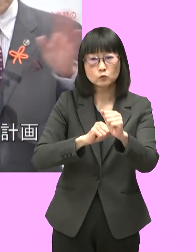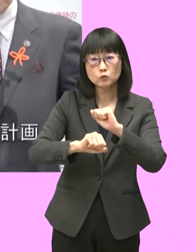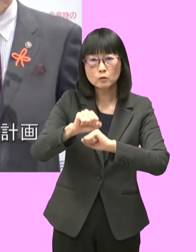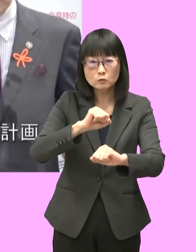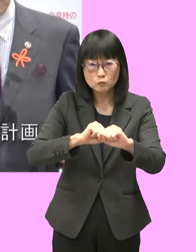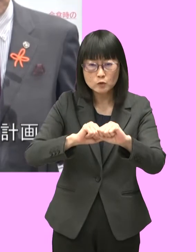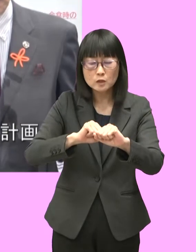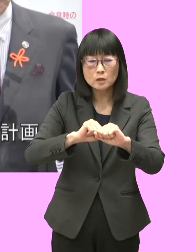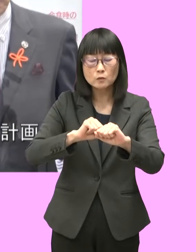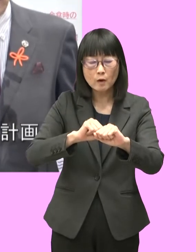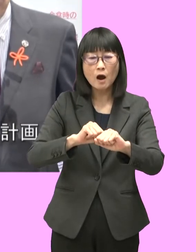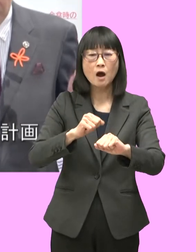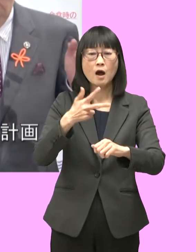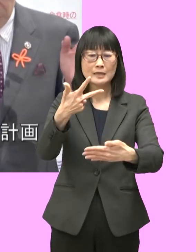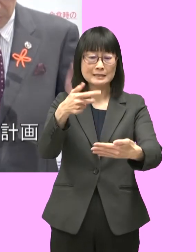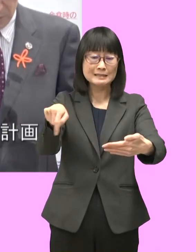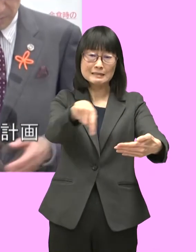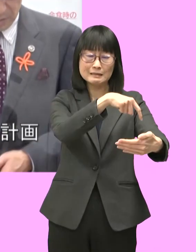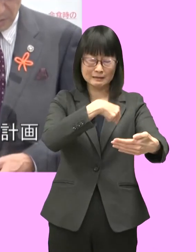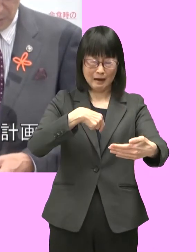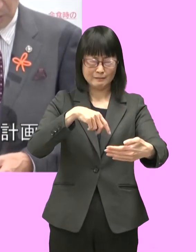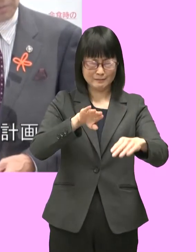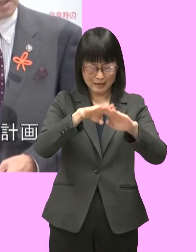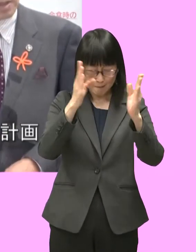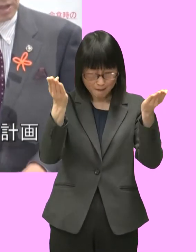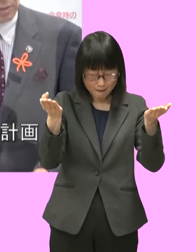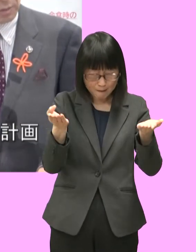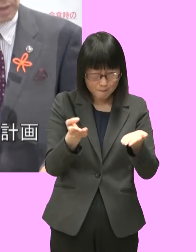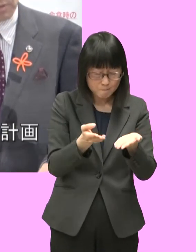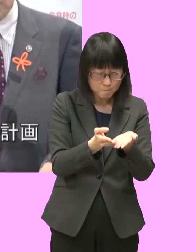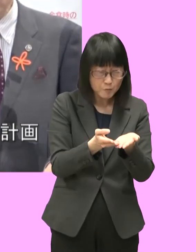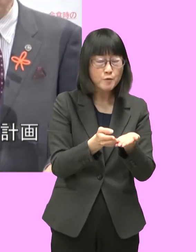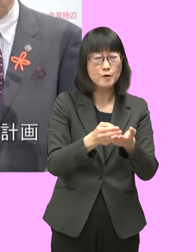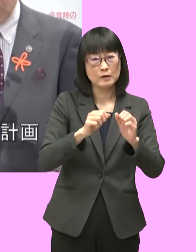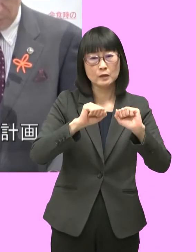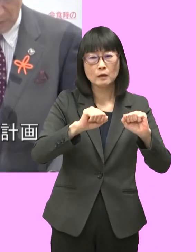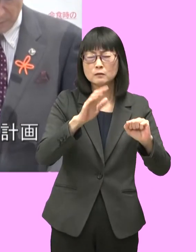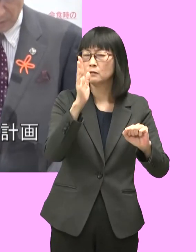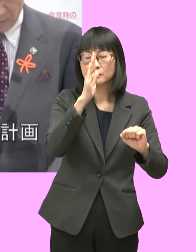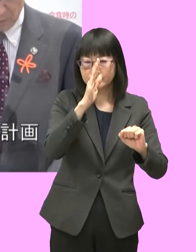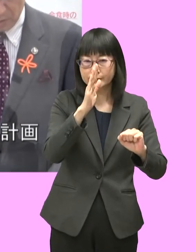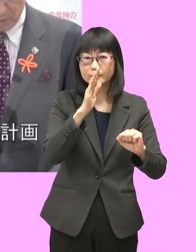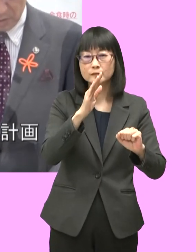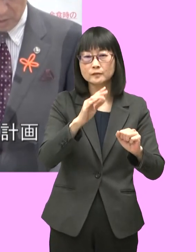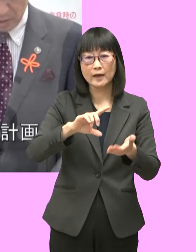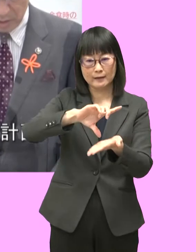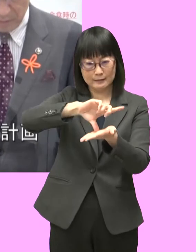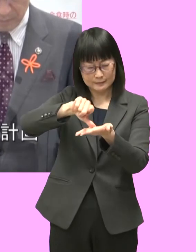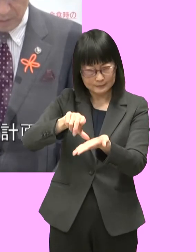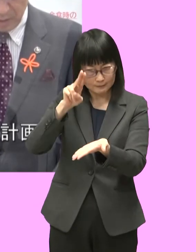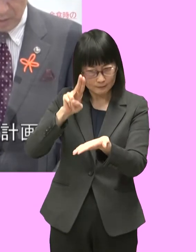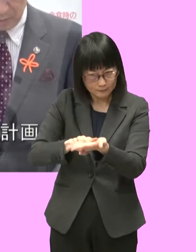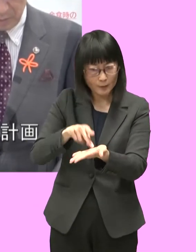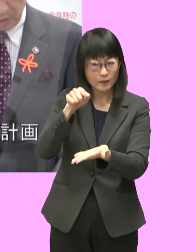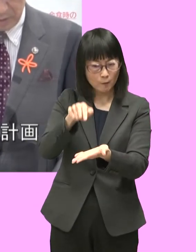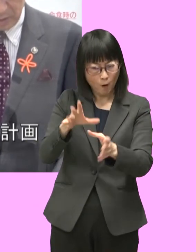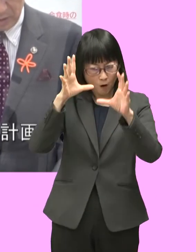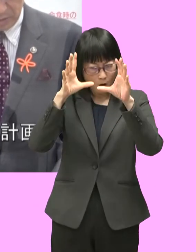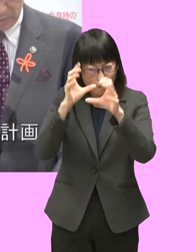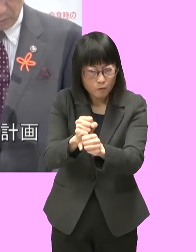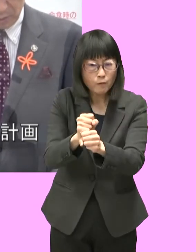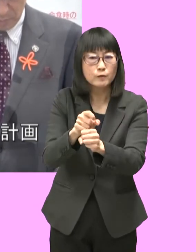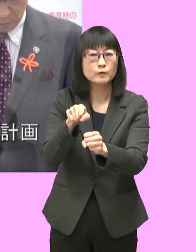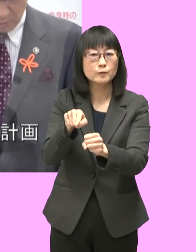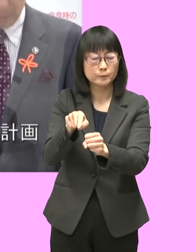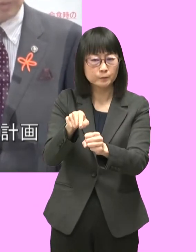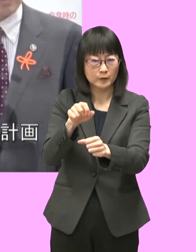内全域にわたってやるというよりは一種重点地域のようなモデル地区を作って、そこで重点的に空き家対